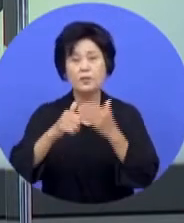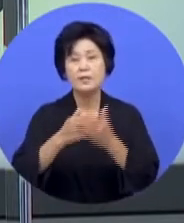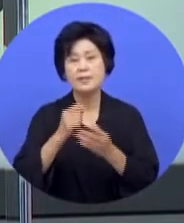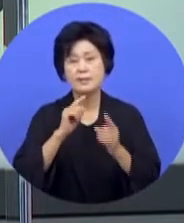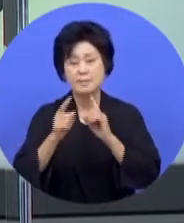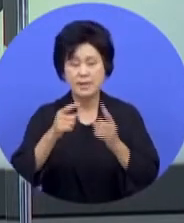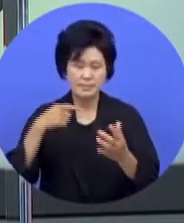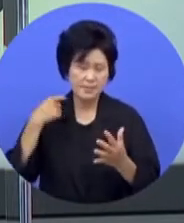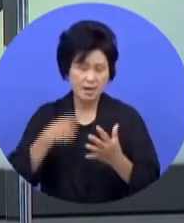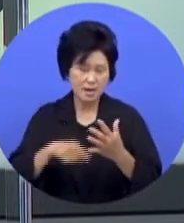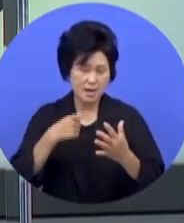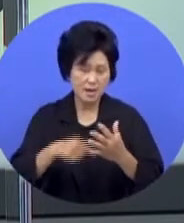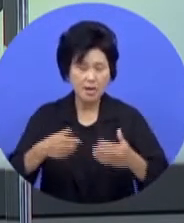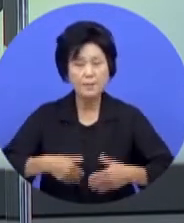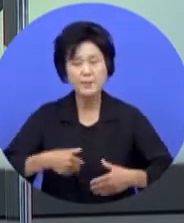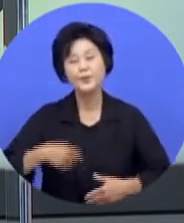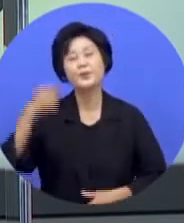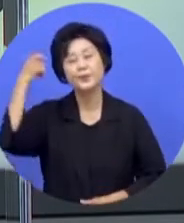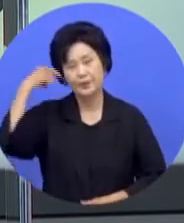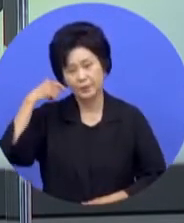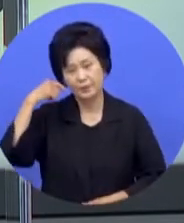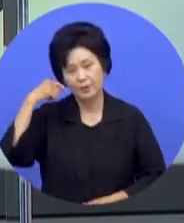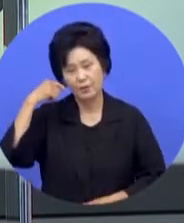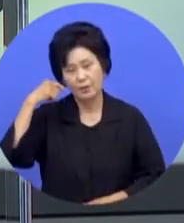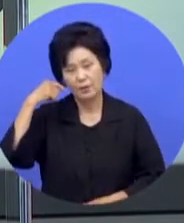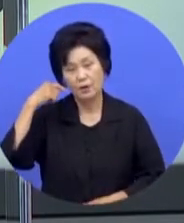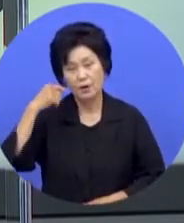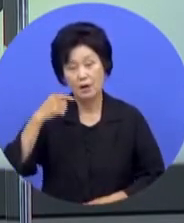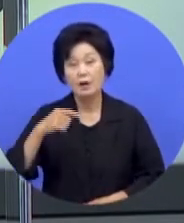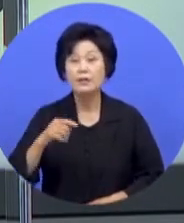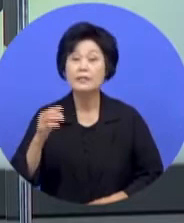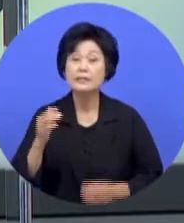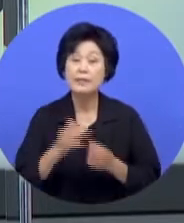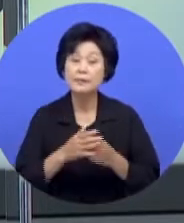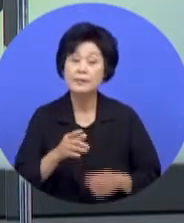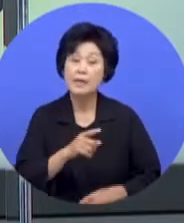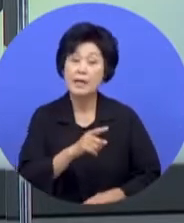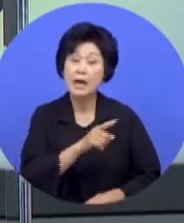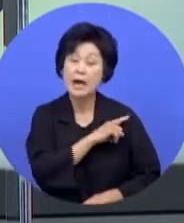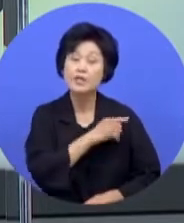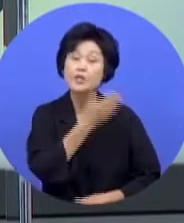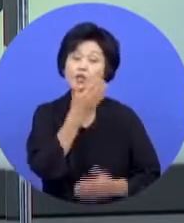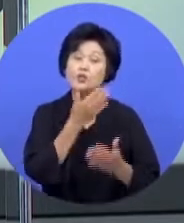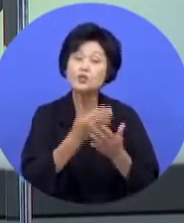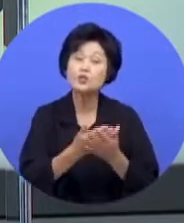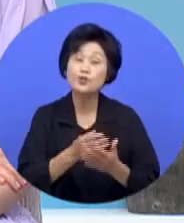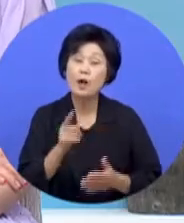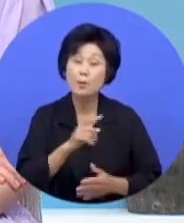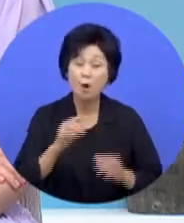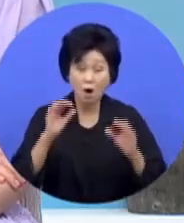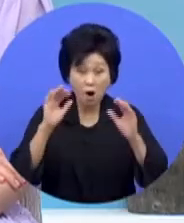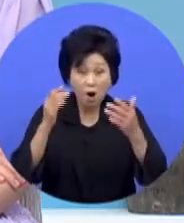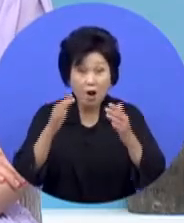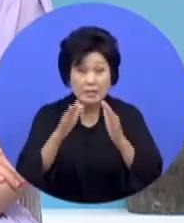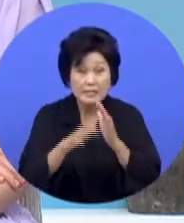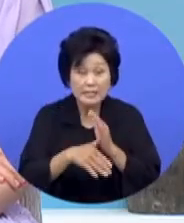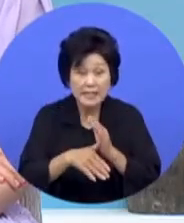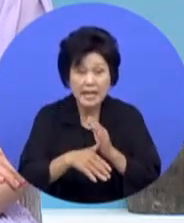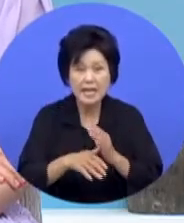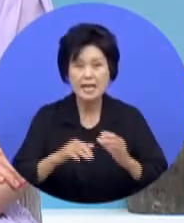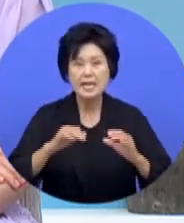이제 우리 가장 중요한 그 세계관이 형성될 수 있는 그 나이라고 생각을 하는데